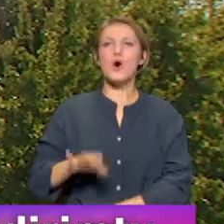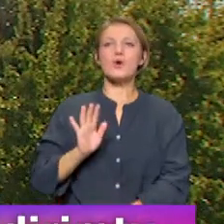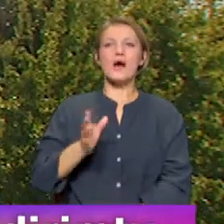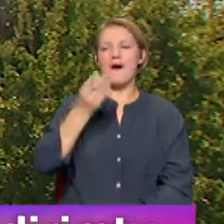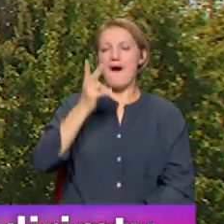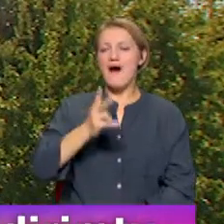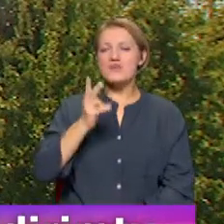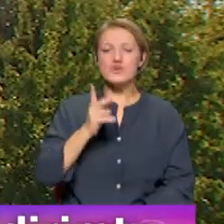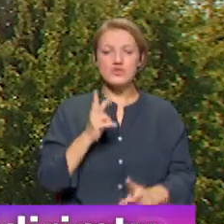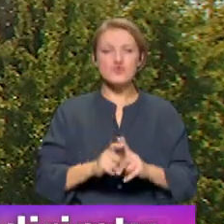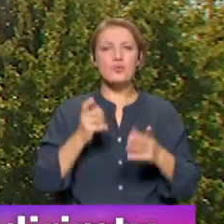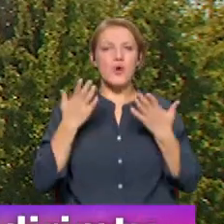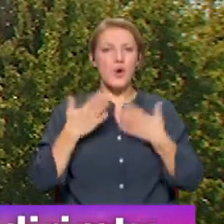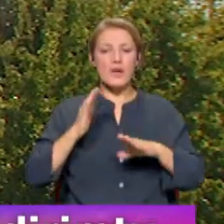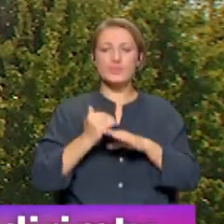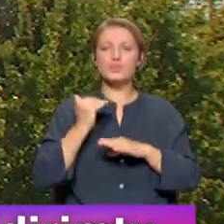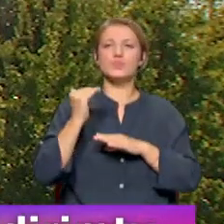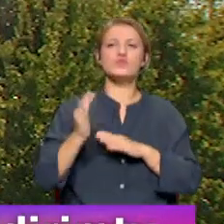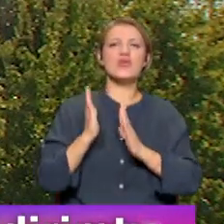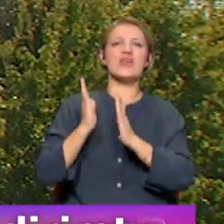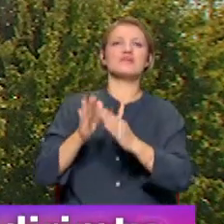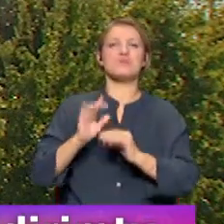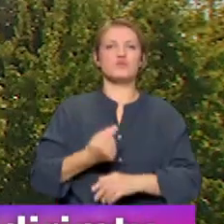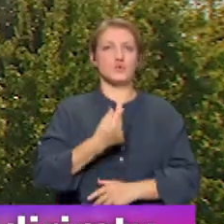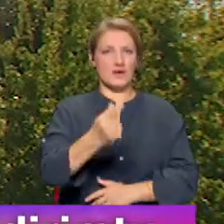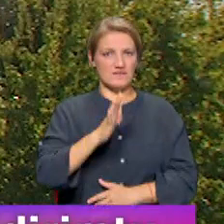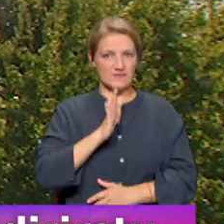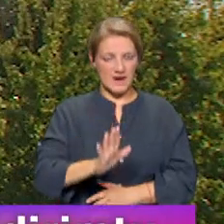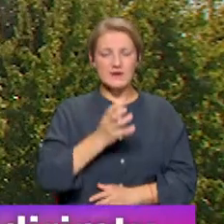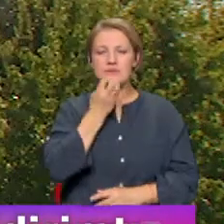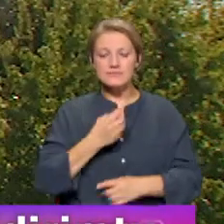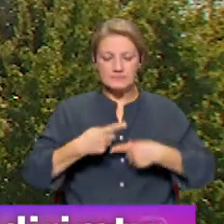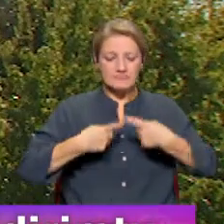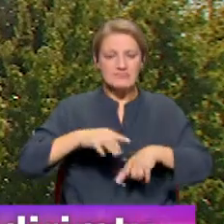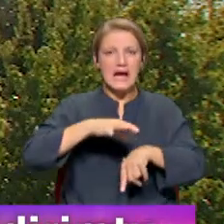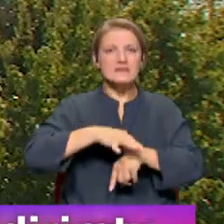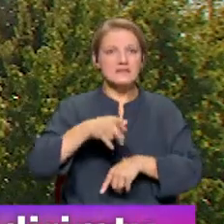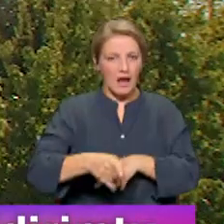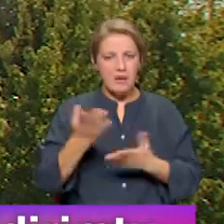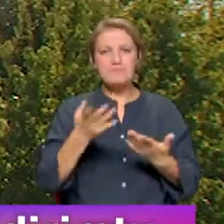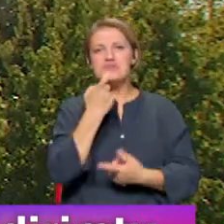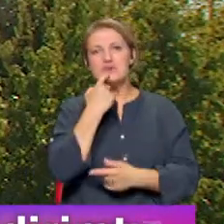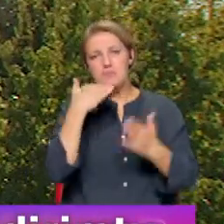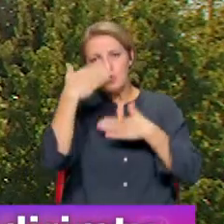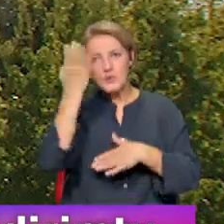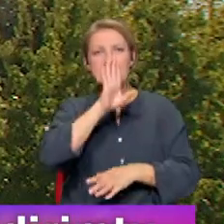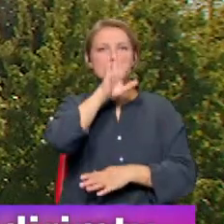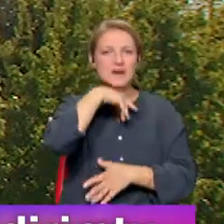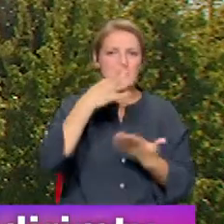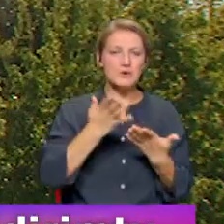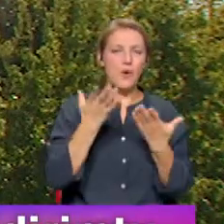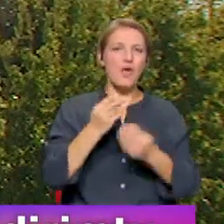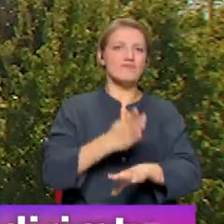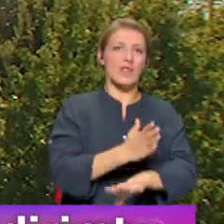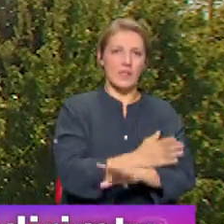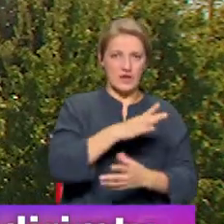acil bir durumunuz yoksa dışarıya çıkmayın uyarısı var kronik rahatsızlığı olanlar yaşı ilerlemiş